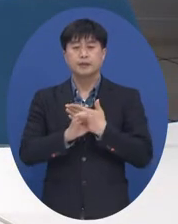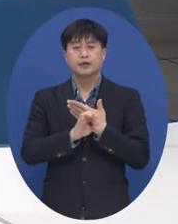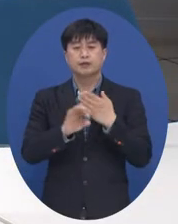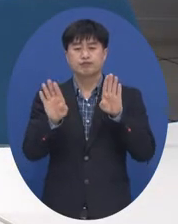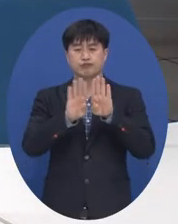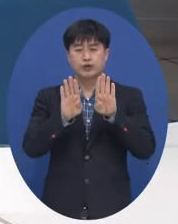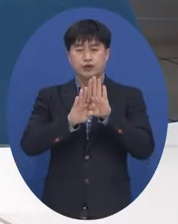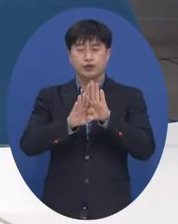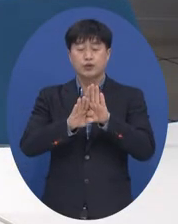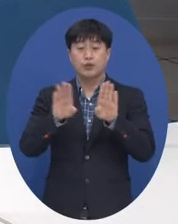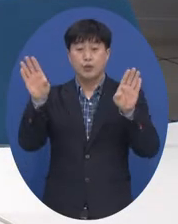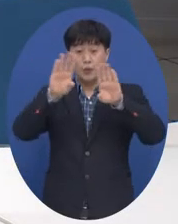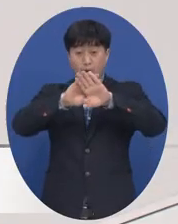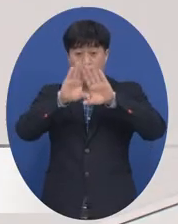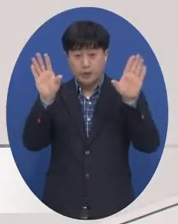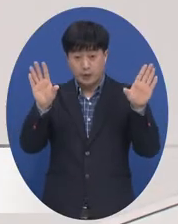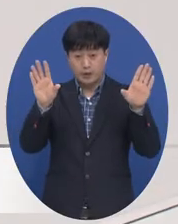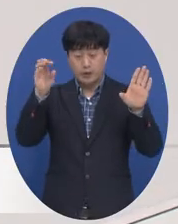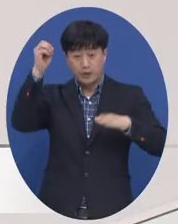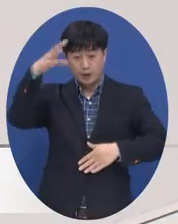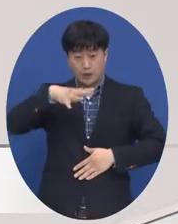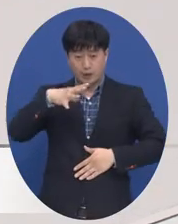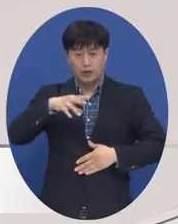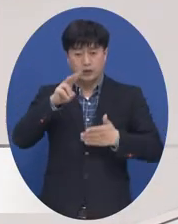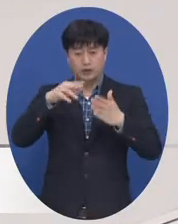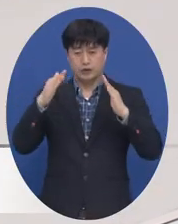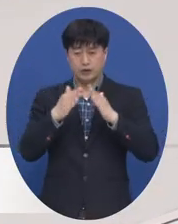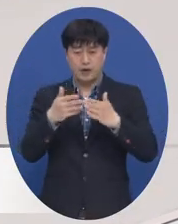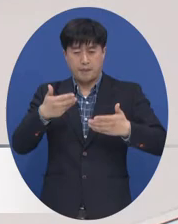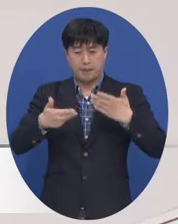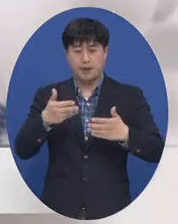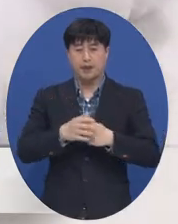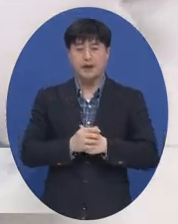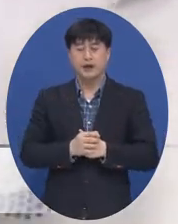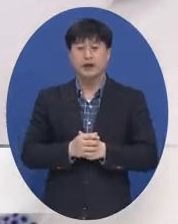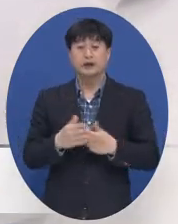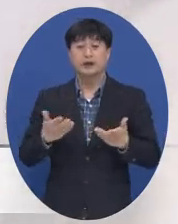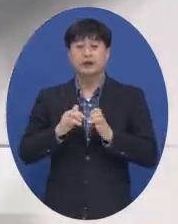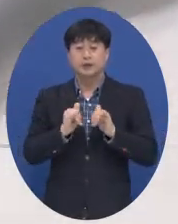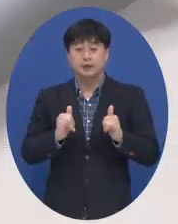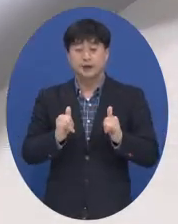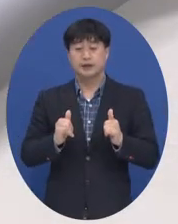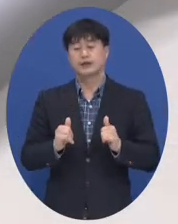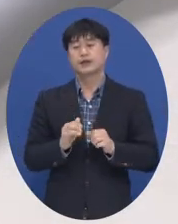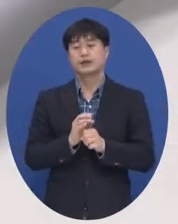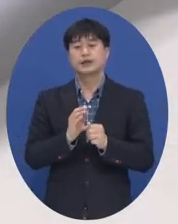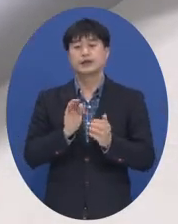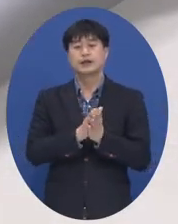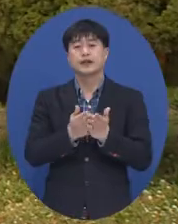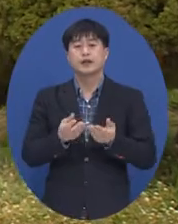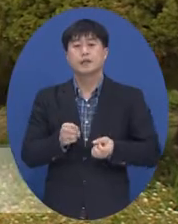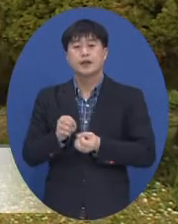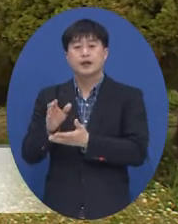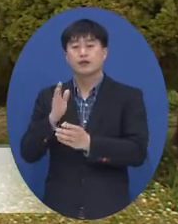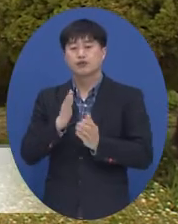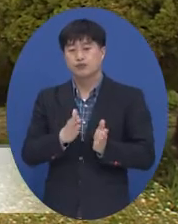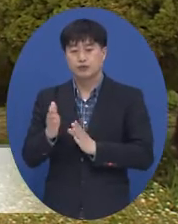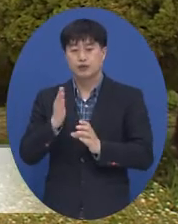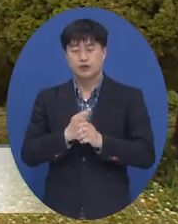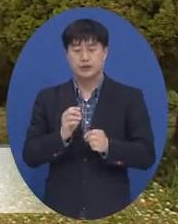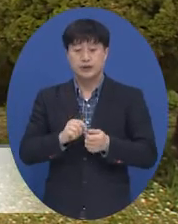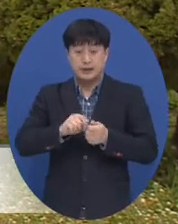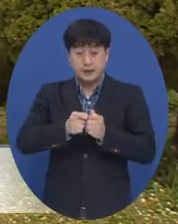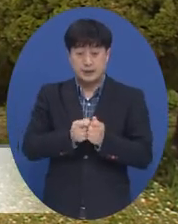임시 휴관 중인 광명의 한 도서관이 5 전부터 분주합니다 직원들이 책 배달 준비를 하고 있는 겁니다 하나하나